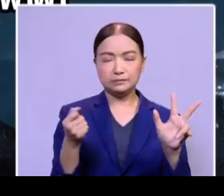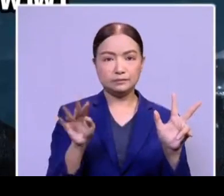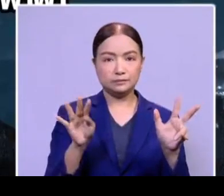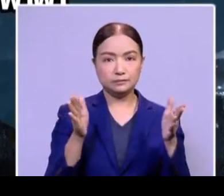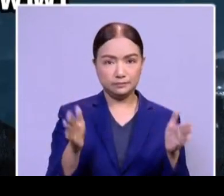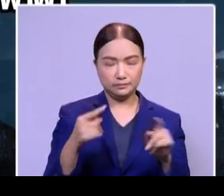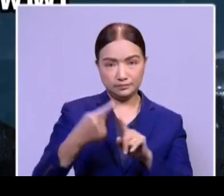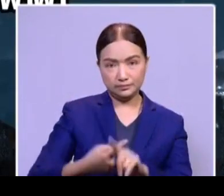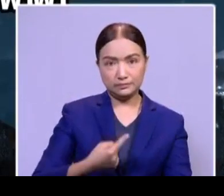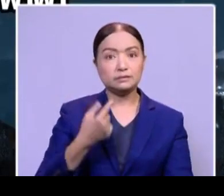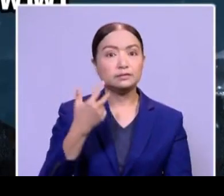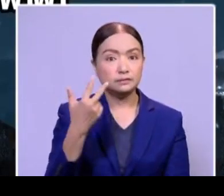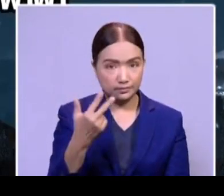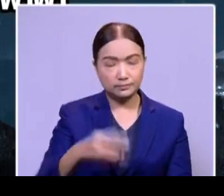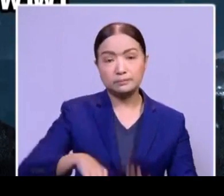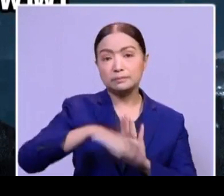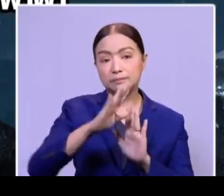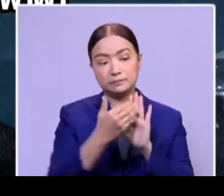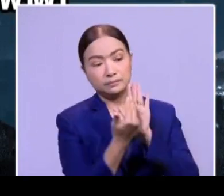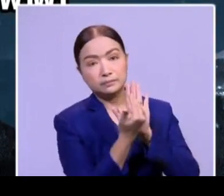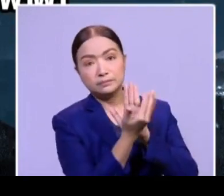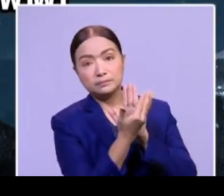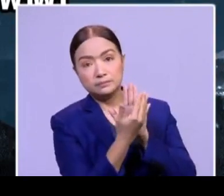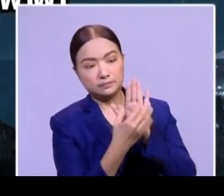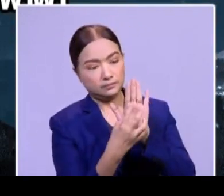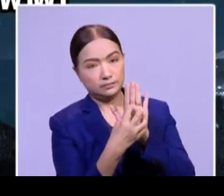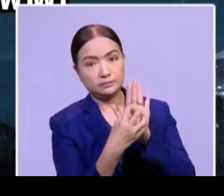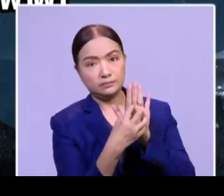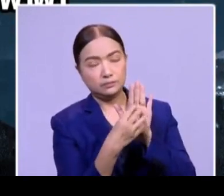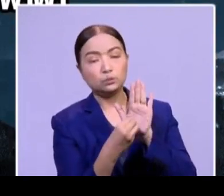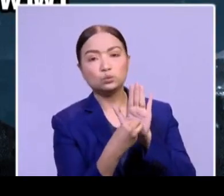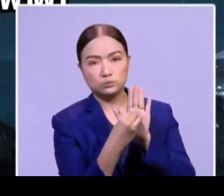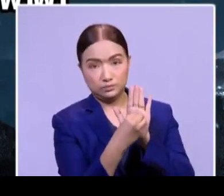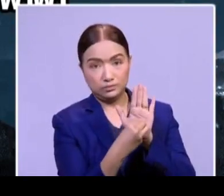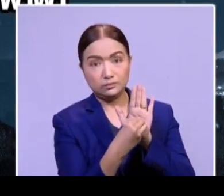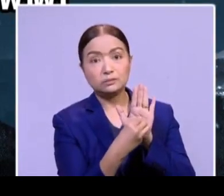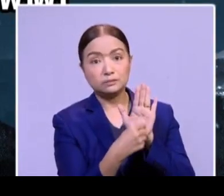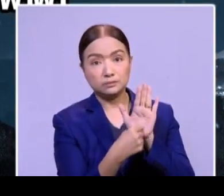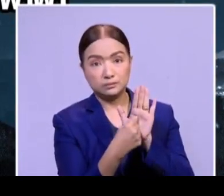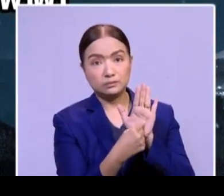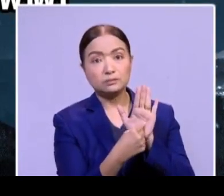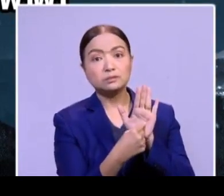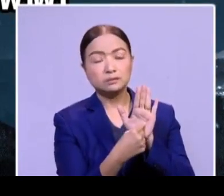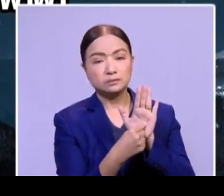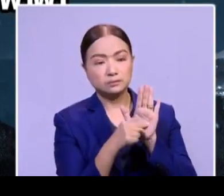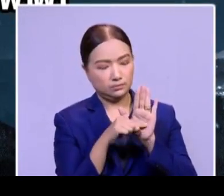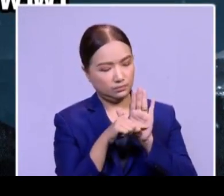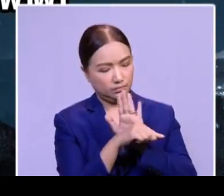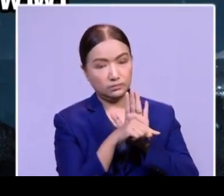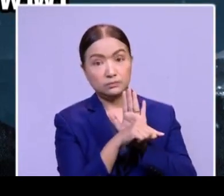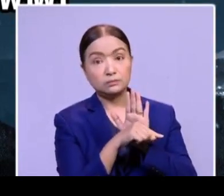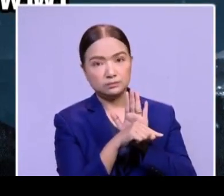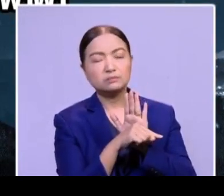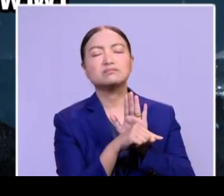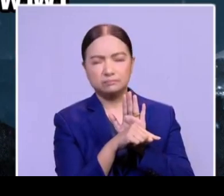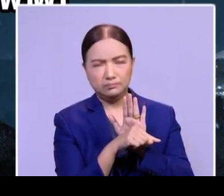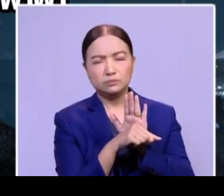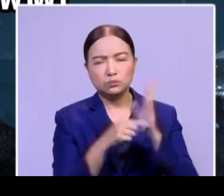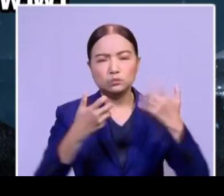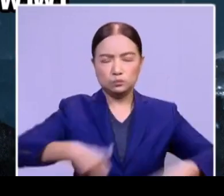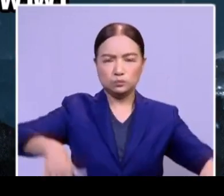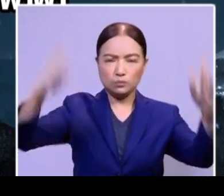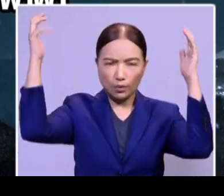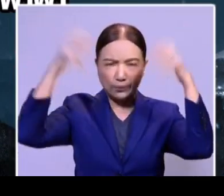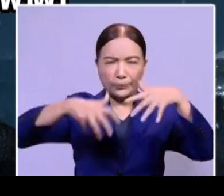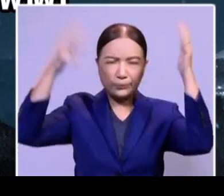าคมภาคเหนือภาคตะวันออกเฉียงเหนือภาคกลางรวมทั้งกรุงเทพมหานครและปริมณฑลและก็ภาคตะวันออกจะมีฝนฟ้าคะน